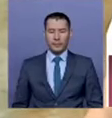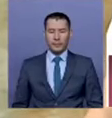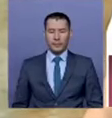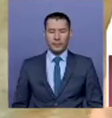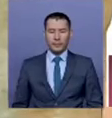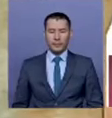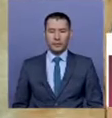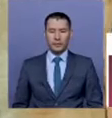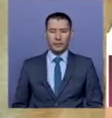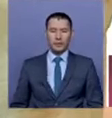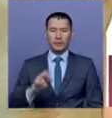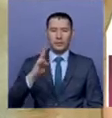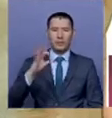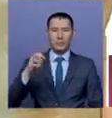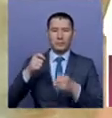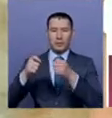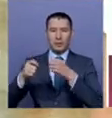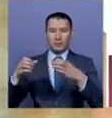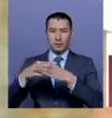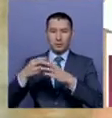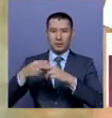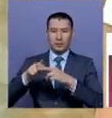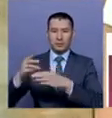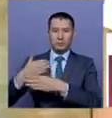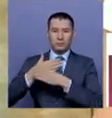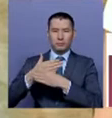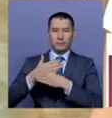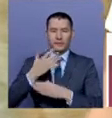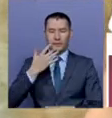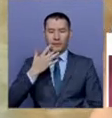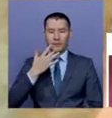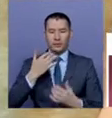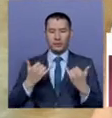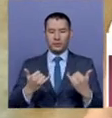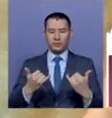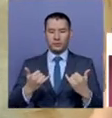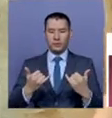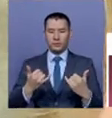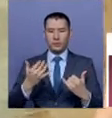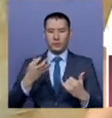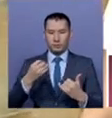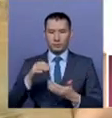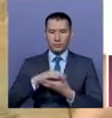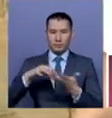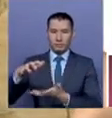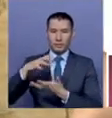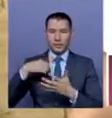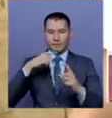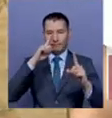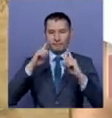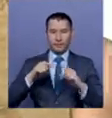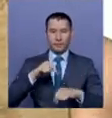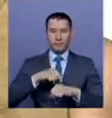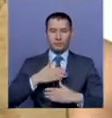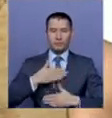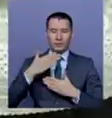Нұротаның партиясына біз көмек алдық, продукты алдық балаларға. Енді қазір міне тағы да алып отырмыз. Көпке рахмет.